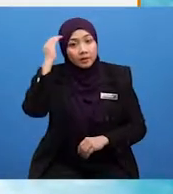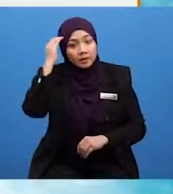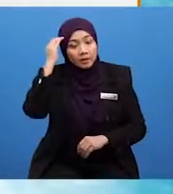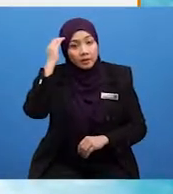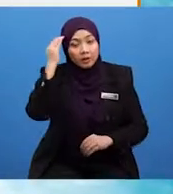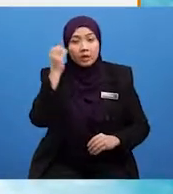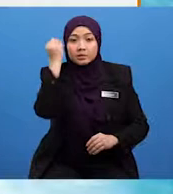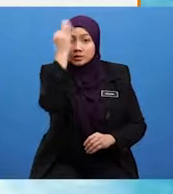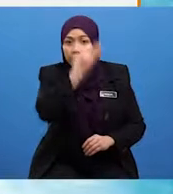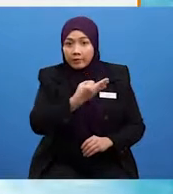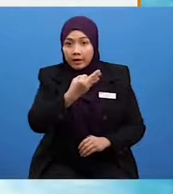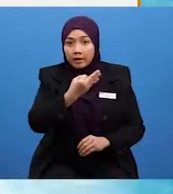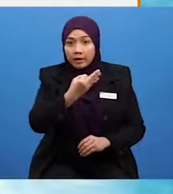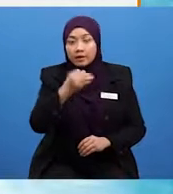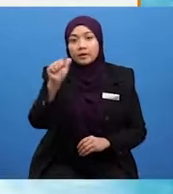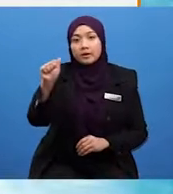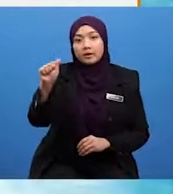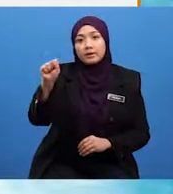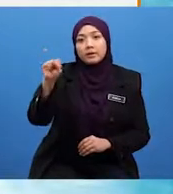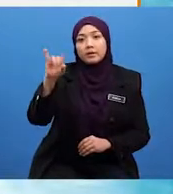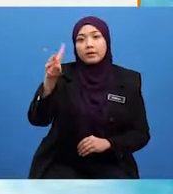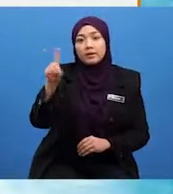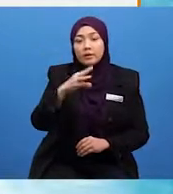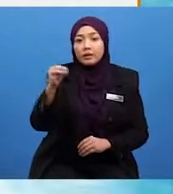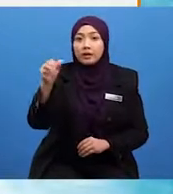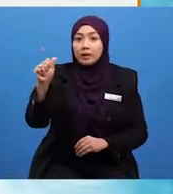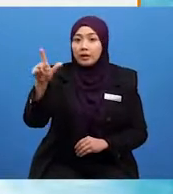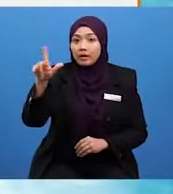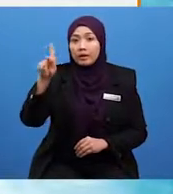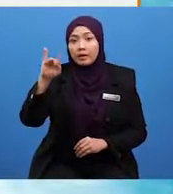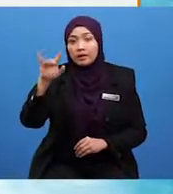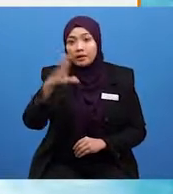bahan berasid, beralkali dan neutral.